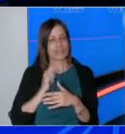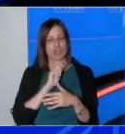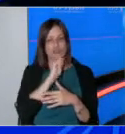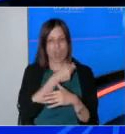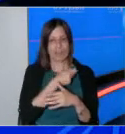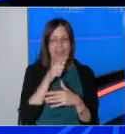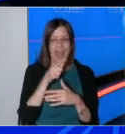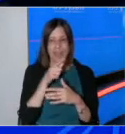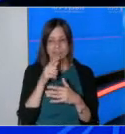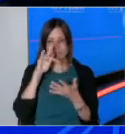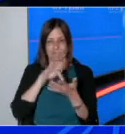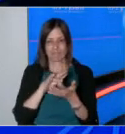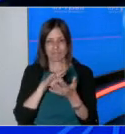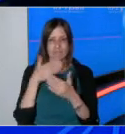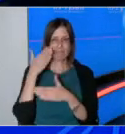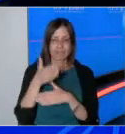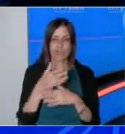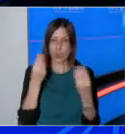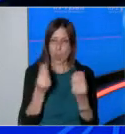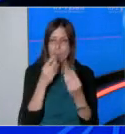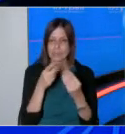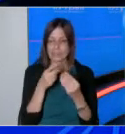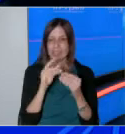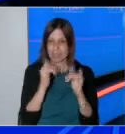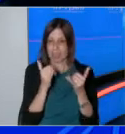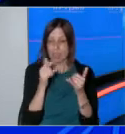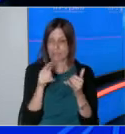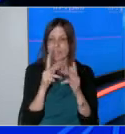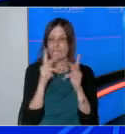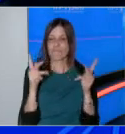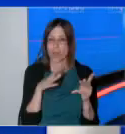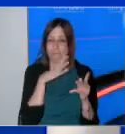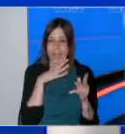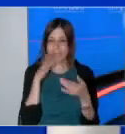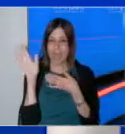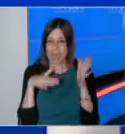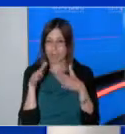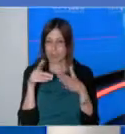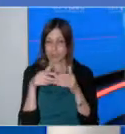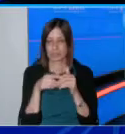לתוך הגורמים האלה, זה הכיוון הנכון וזה יעזור לפתור את בעיית האלימות?